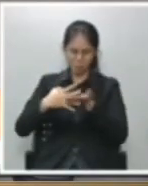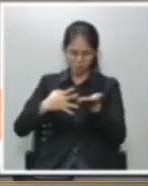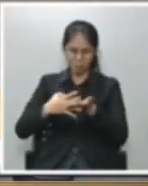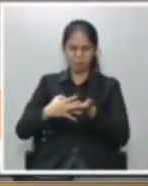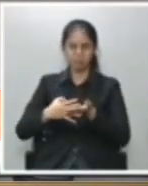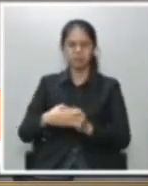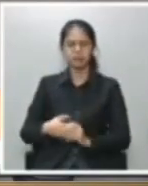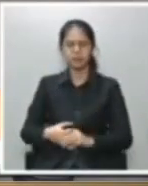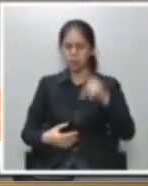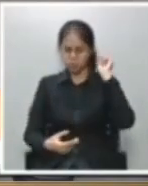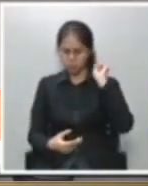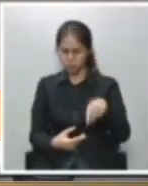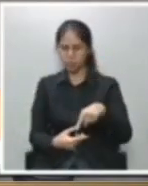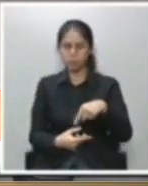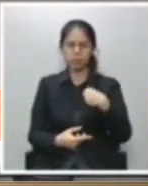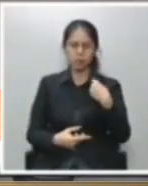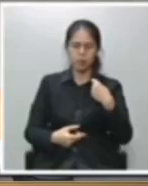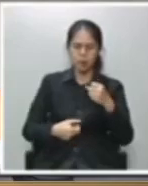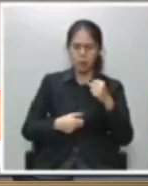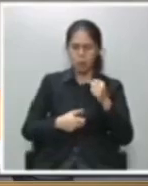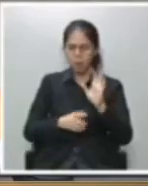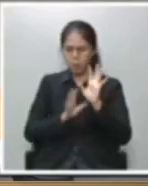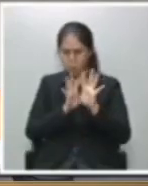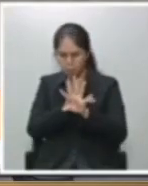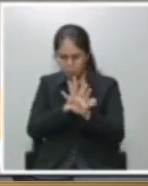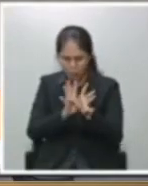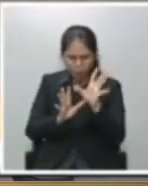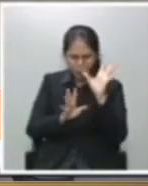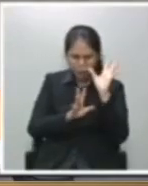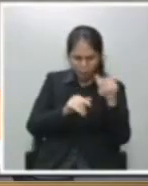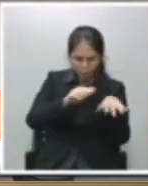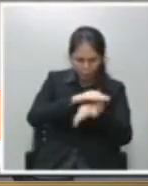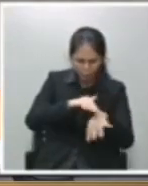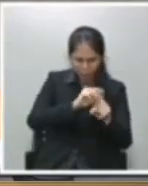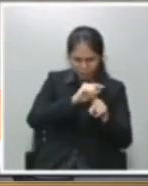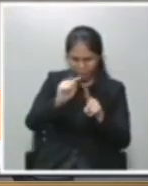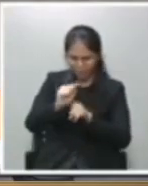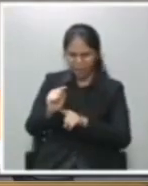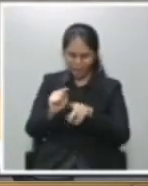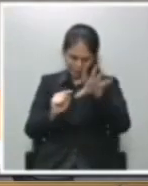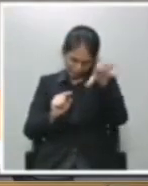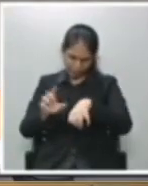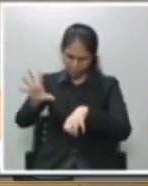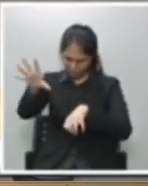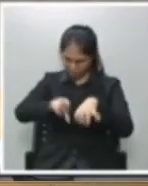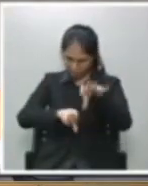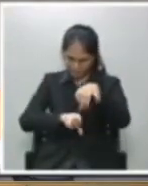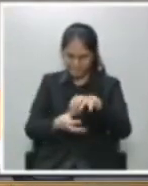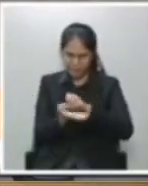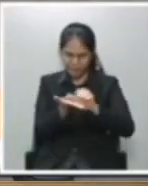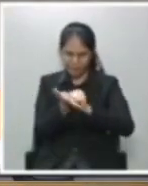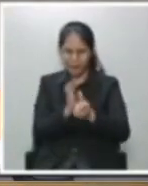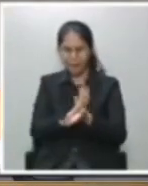ารถนำการเคลื่อนไหวขนย้ายข้อมูลแบบใหม่เนี่ยเข้ามาต่อสู้กับอำนาจที่เ